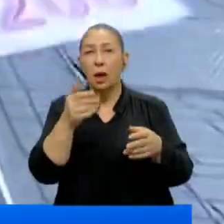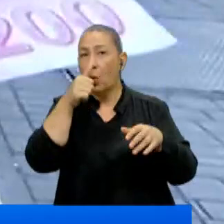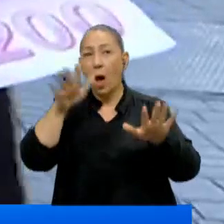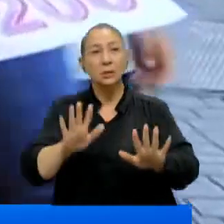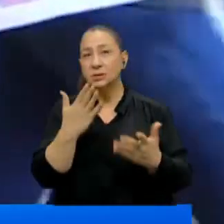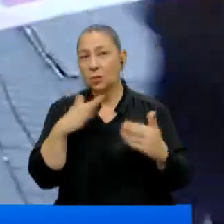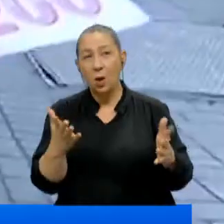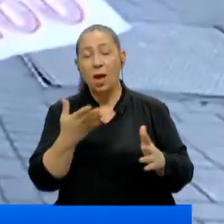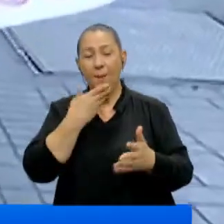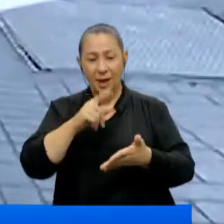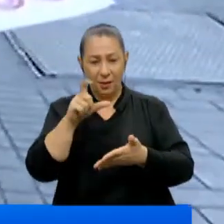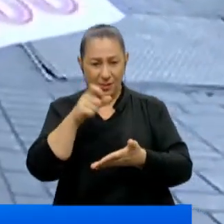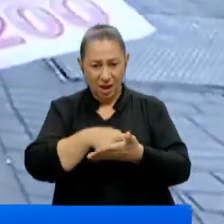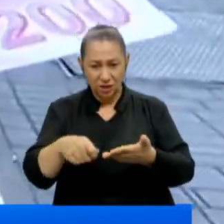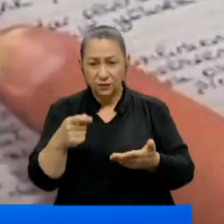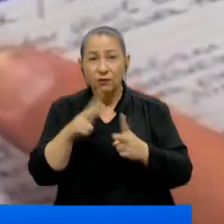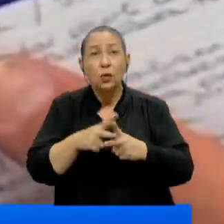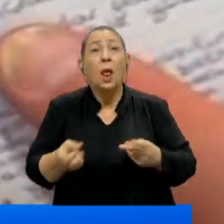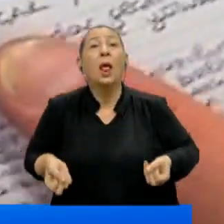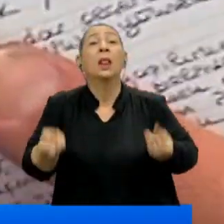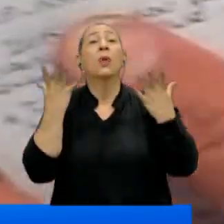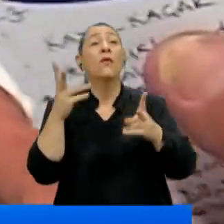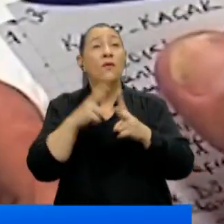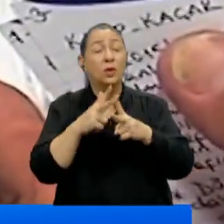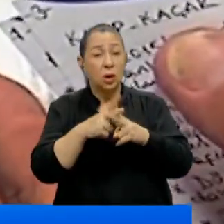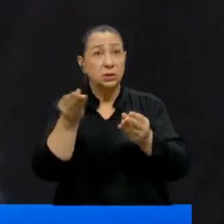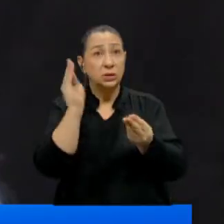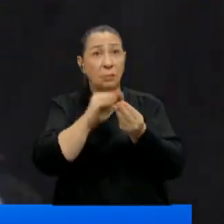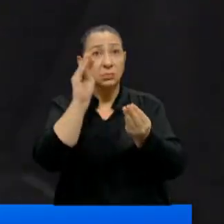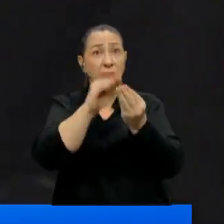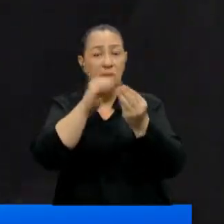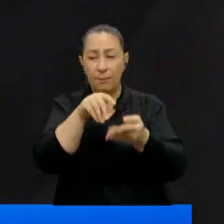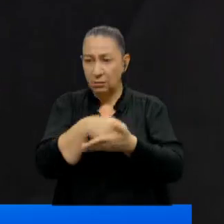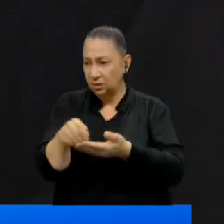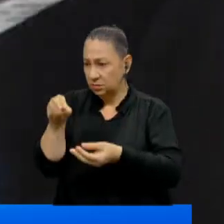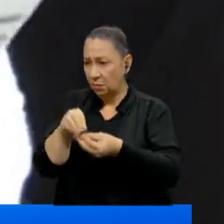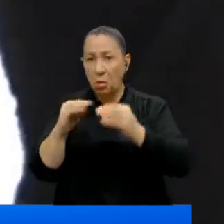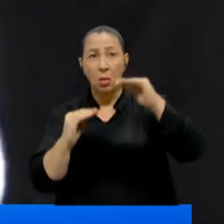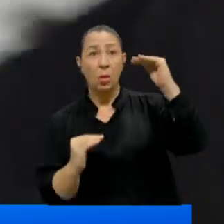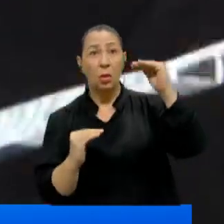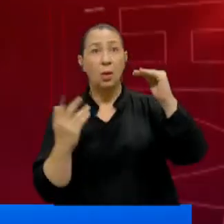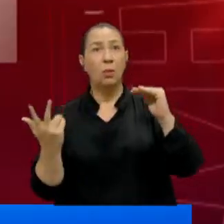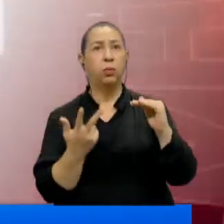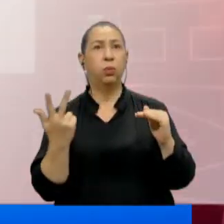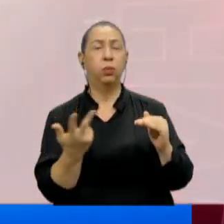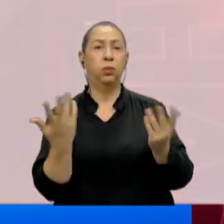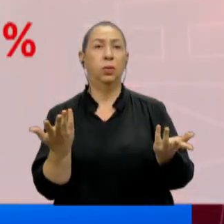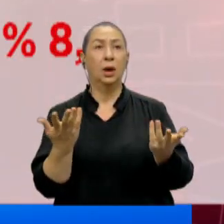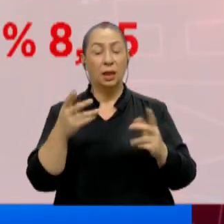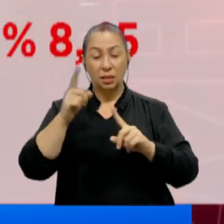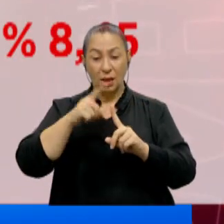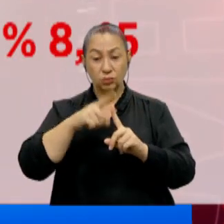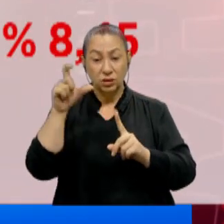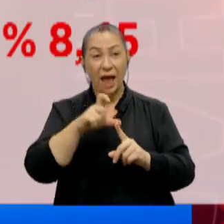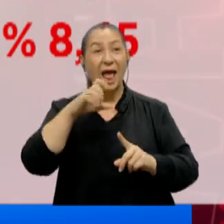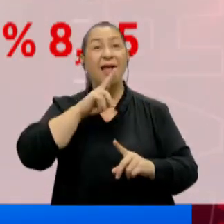yok. Emeklinin aylığı faturalara yetişemiyor. Çünkü faturalara gelen zam maaşlara gelen zammın çok üstünde. Sadece Temmuz ayında